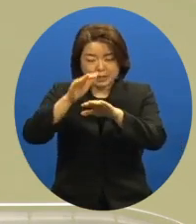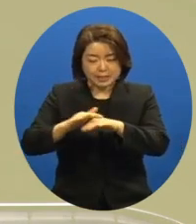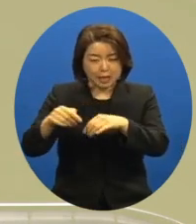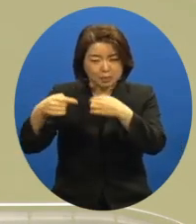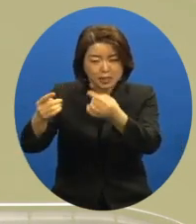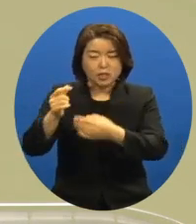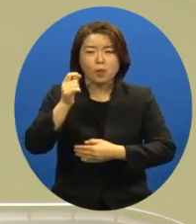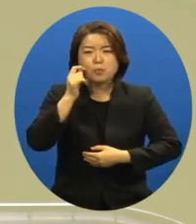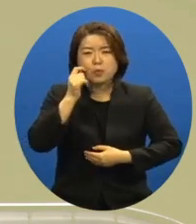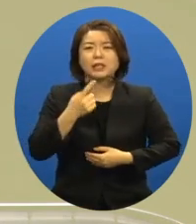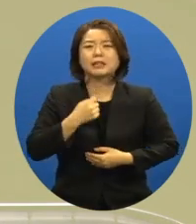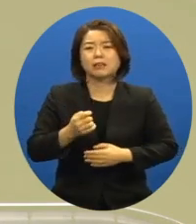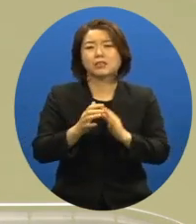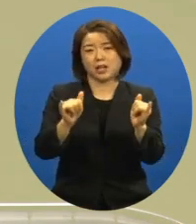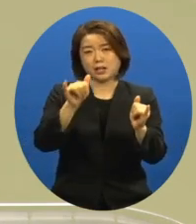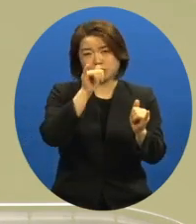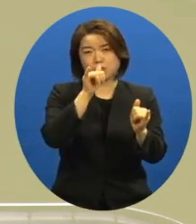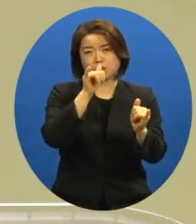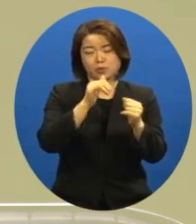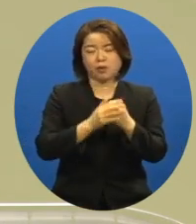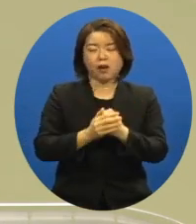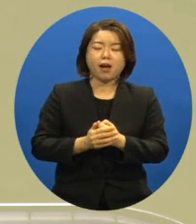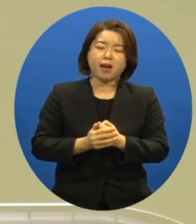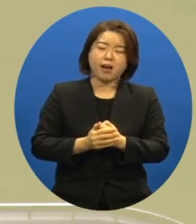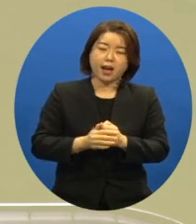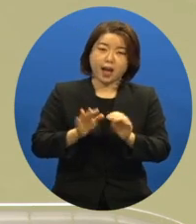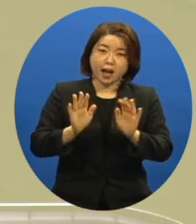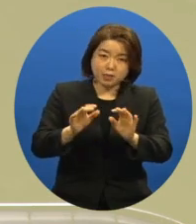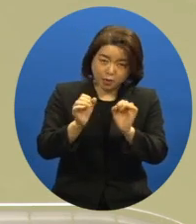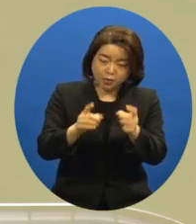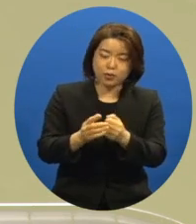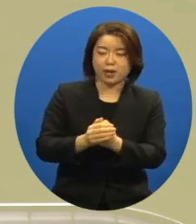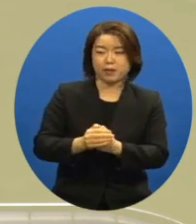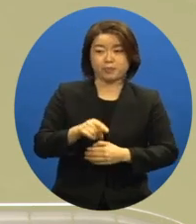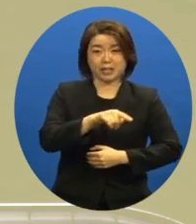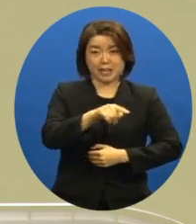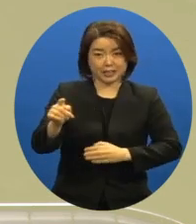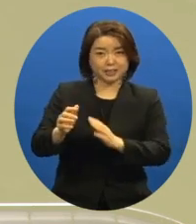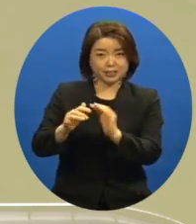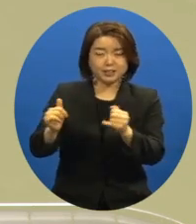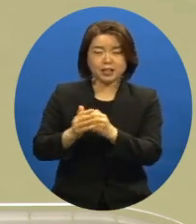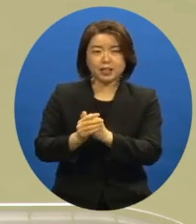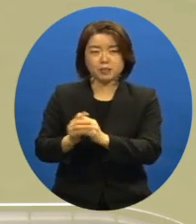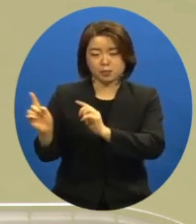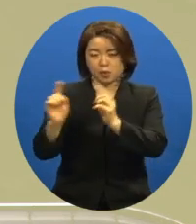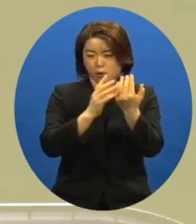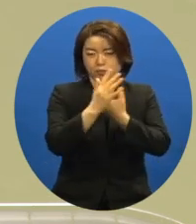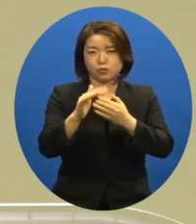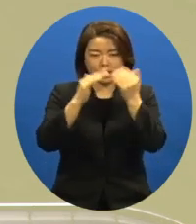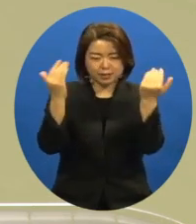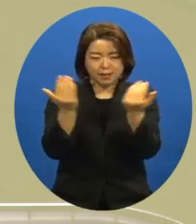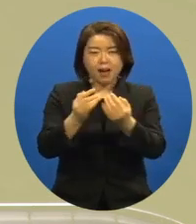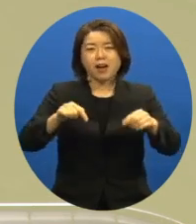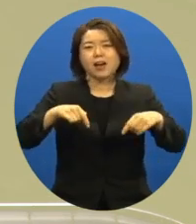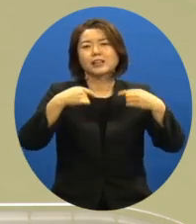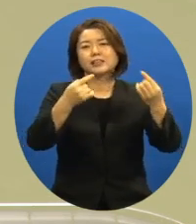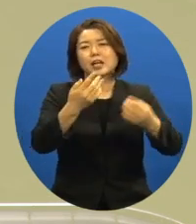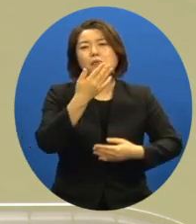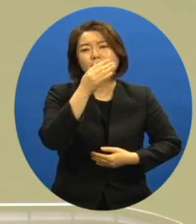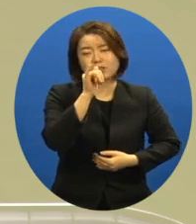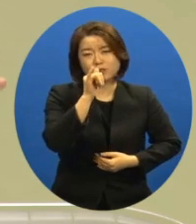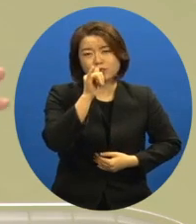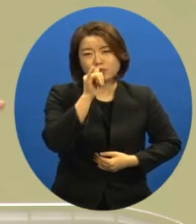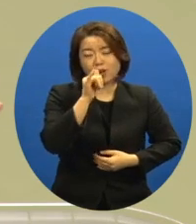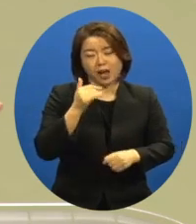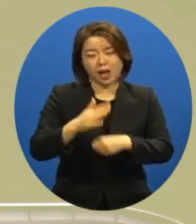이들도 있습니다. 그런 분들도 이번 부흥회는 다 참여할 수 있게 그렇게